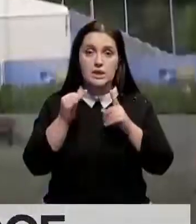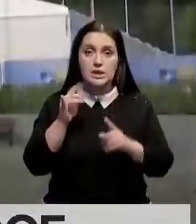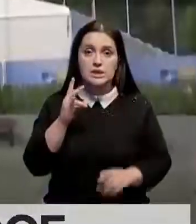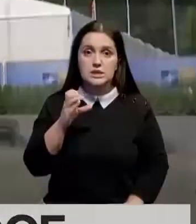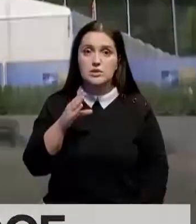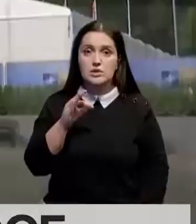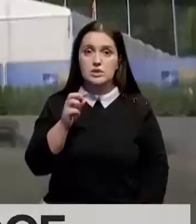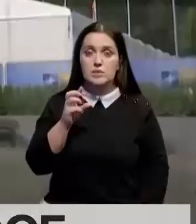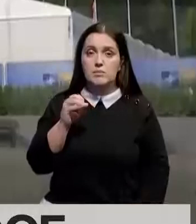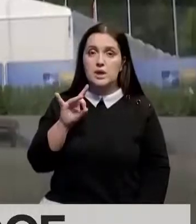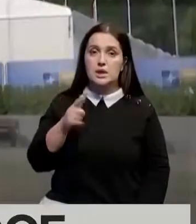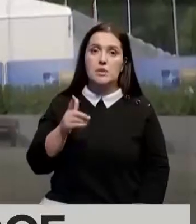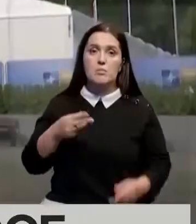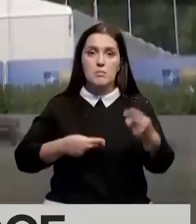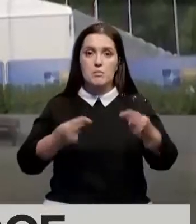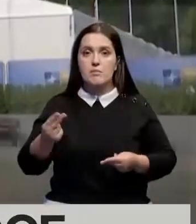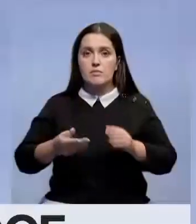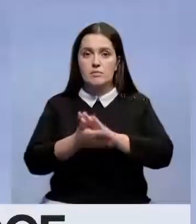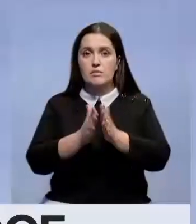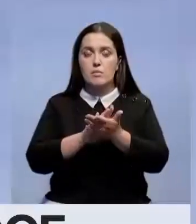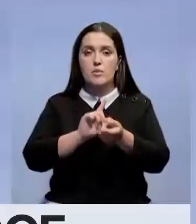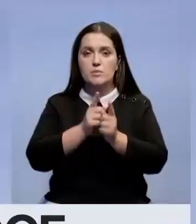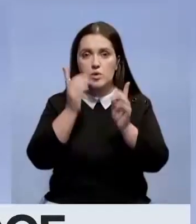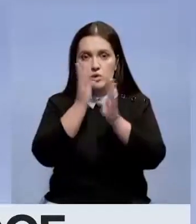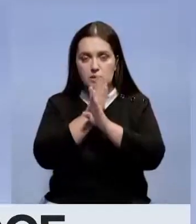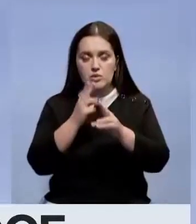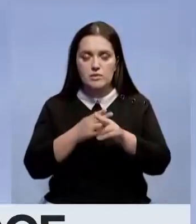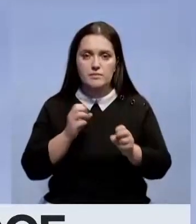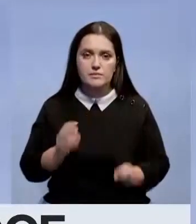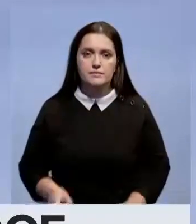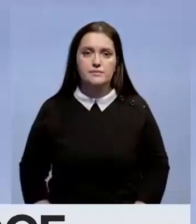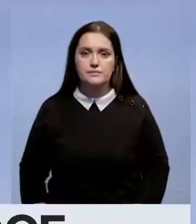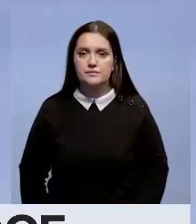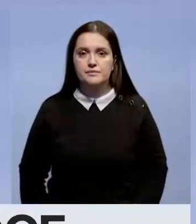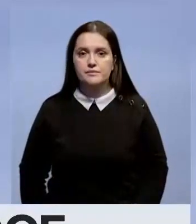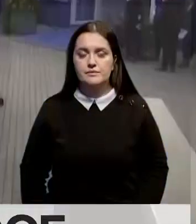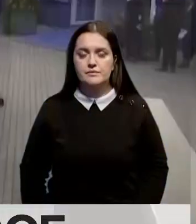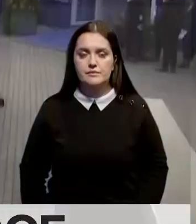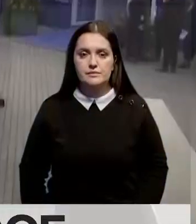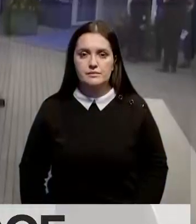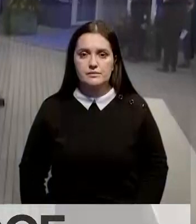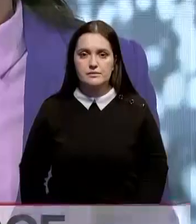Йенсом Столтенбергом и церемония подписания меморандума по изменению климата и безопасности.